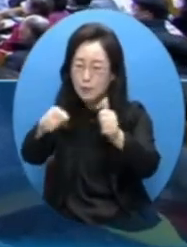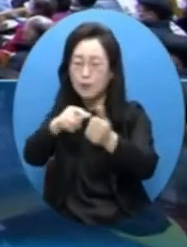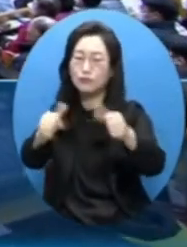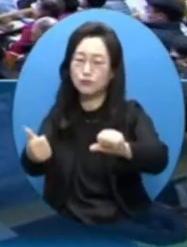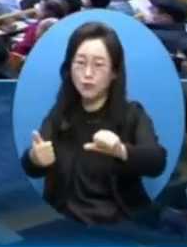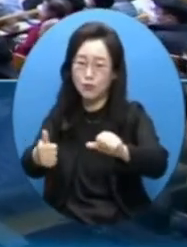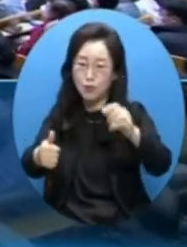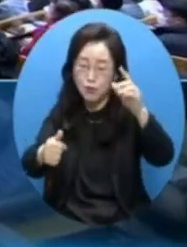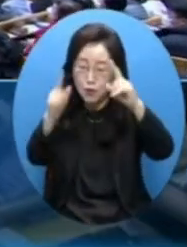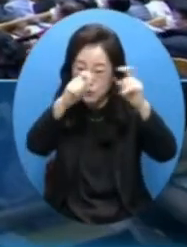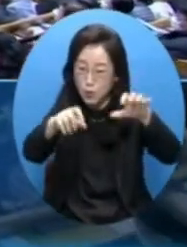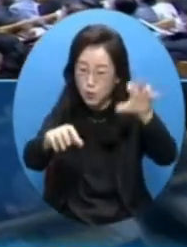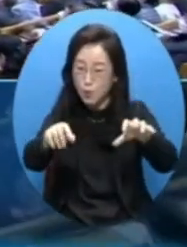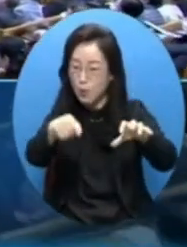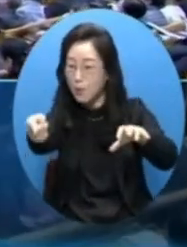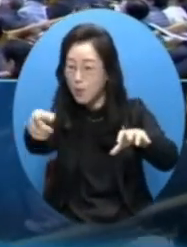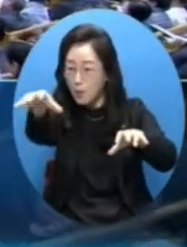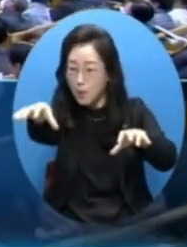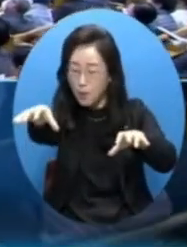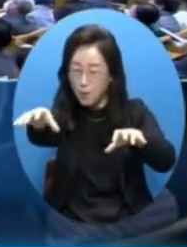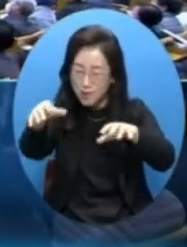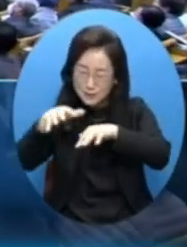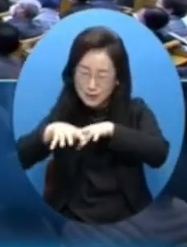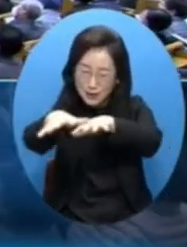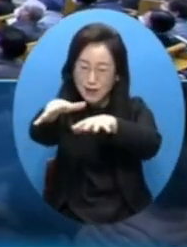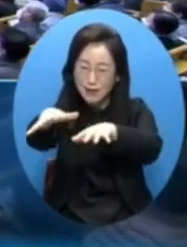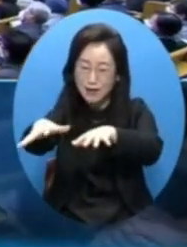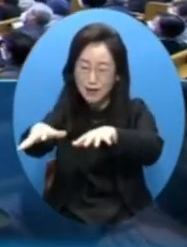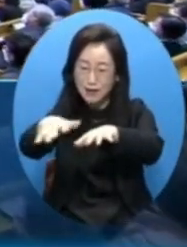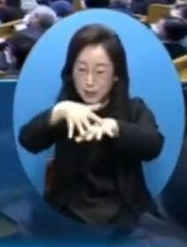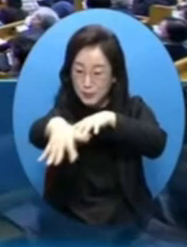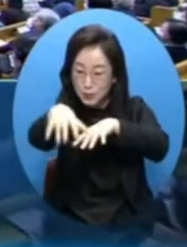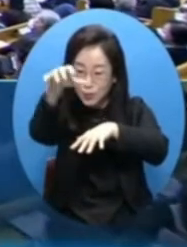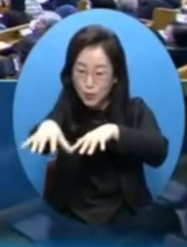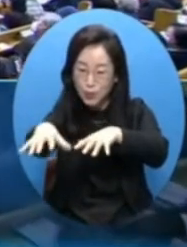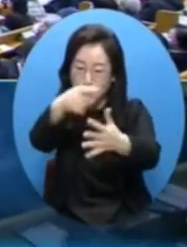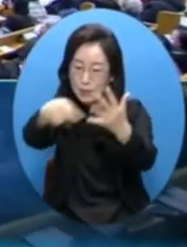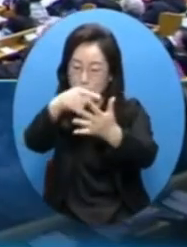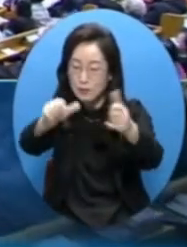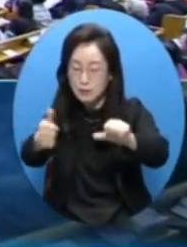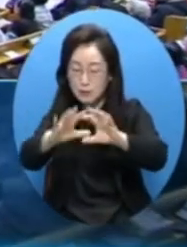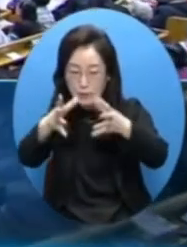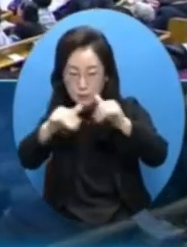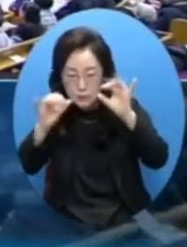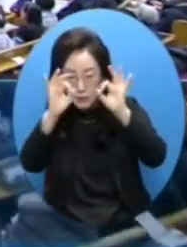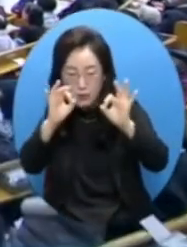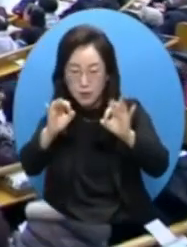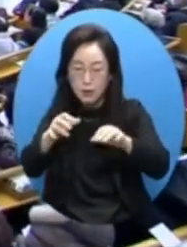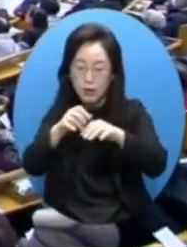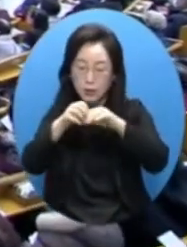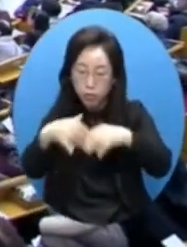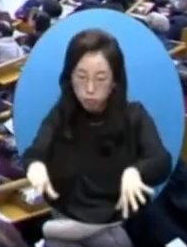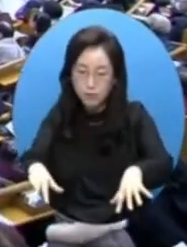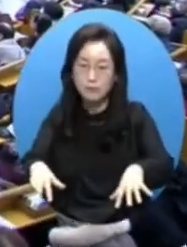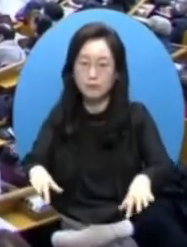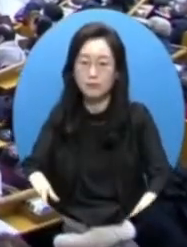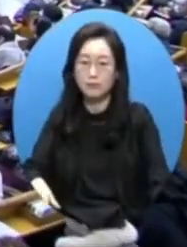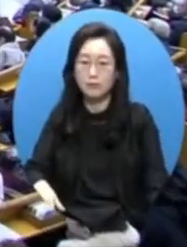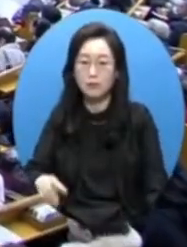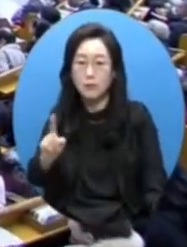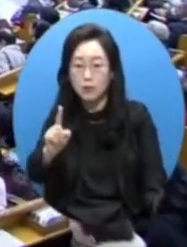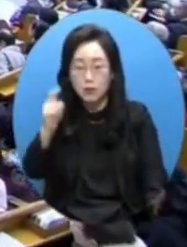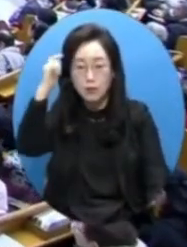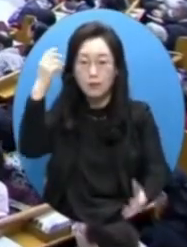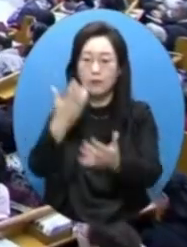스바겐까지 쫓아가 내려가는 백성의 마음이 녹아 물같이 된지라 이스라엘 백들이 충격적인